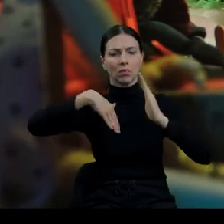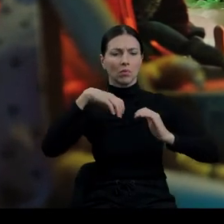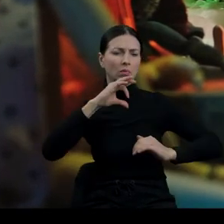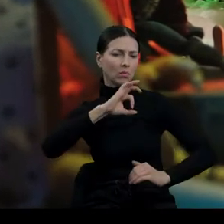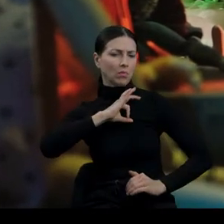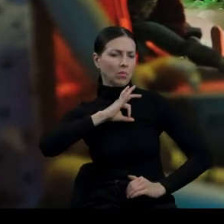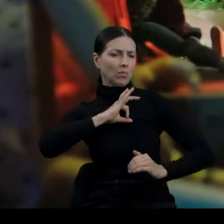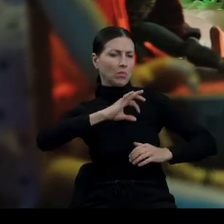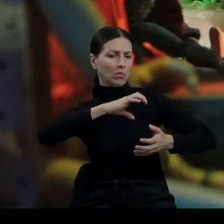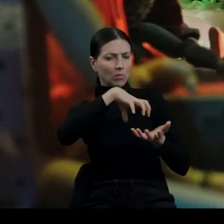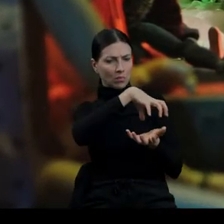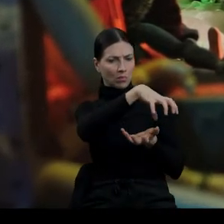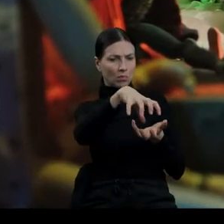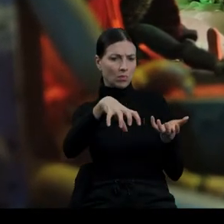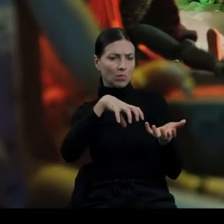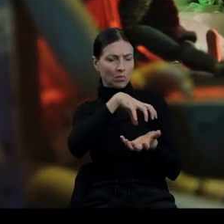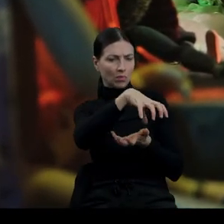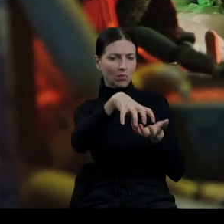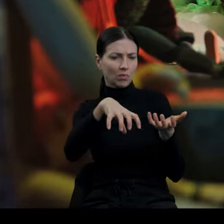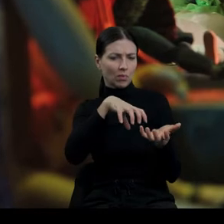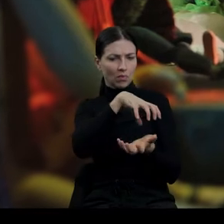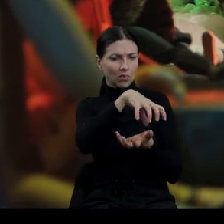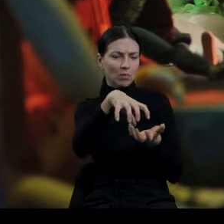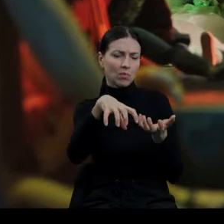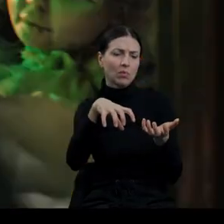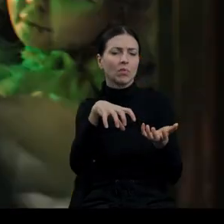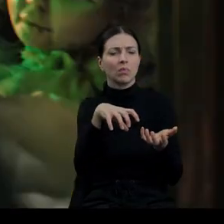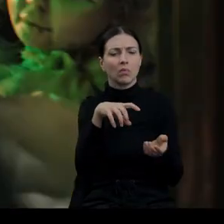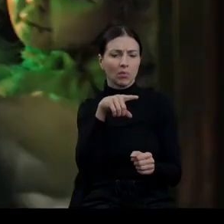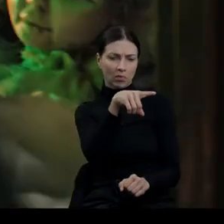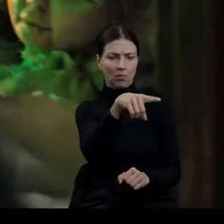Z. Zbudować sobie z czegoś, co mam w zasadzie pod ręką.